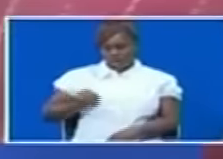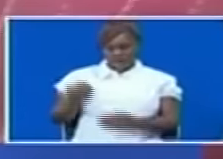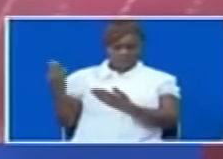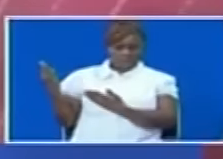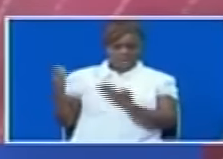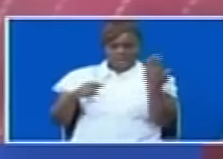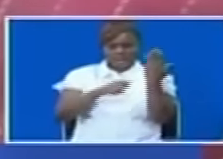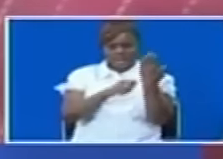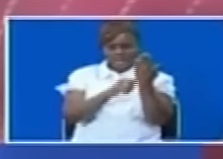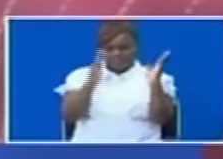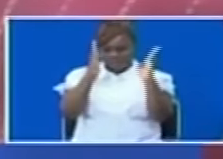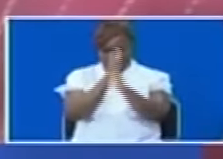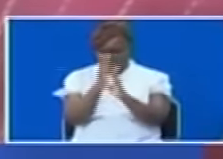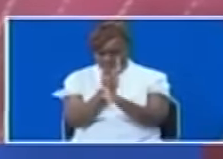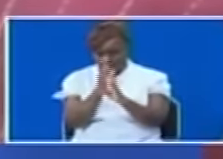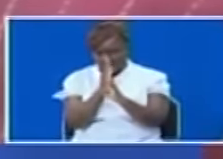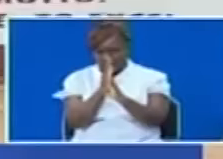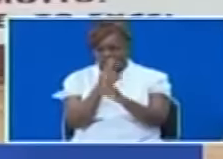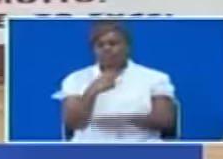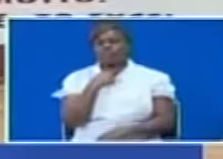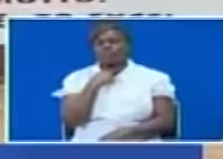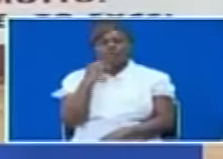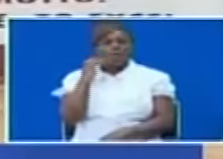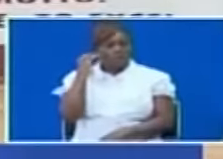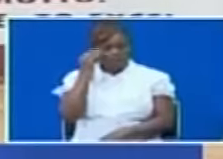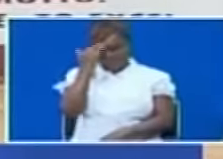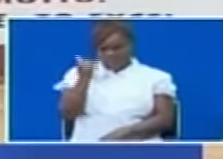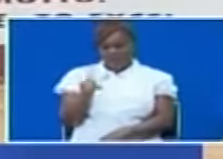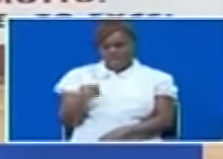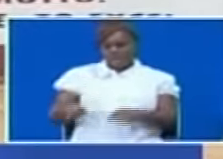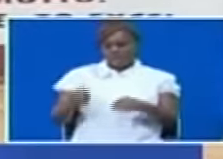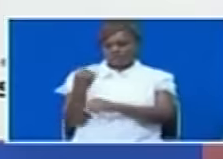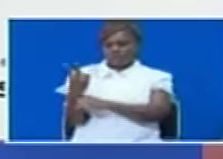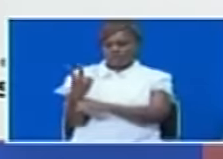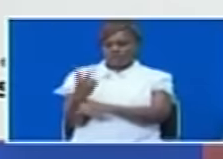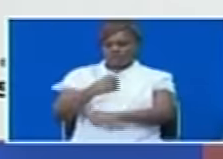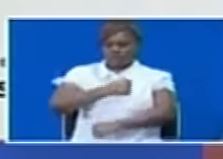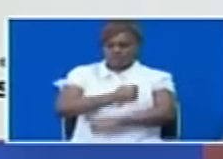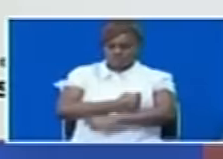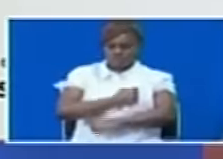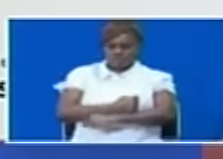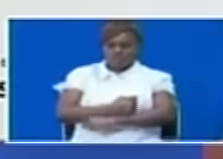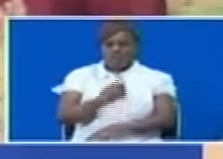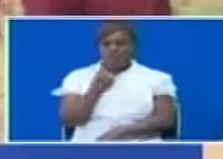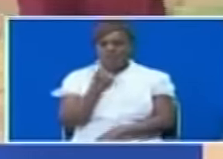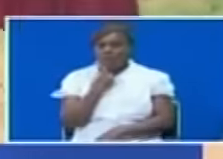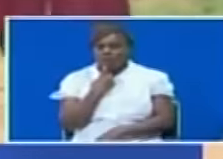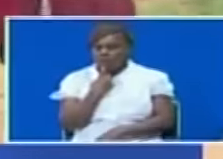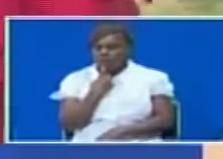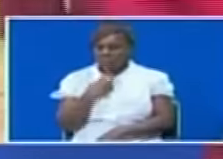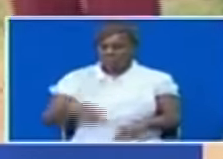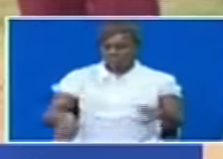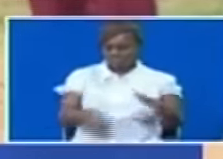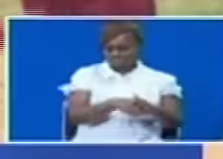jina lake tumelibana amekwama nyumbani kwa madai kwamba shule ya upili ya wasichana ya Moi Kapsowar